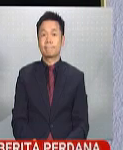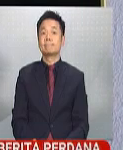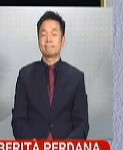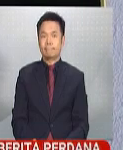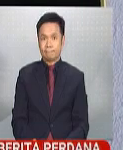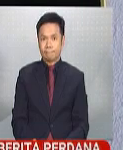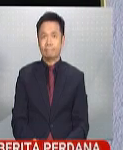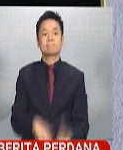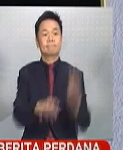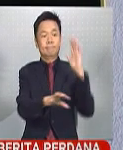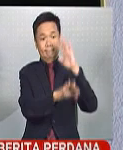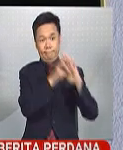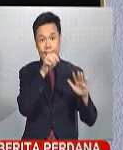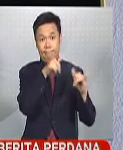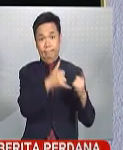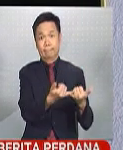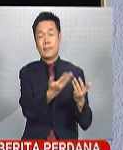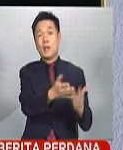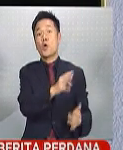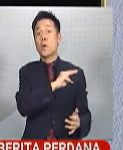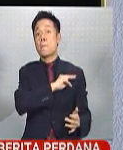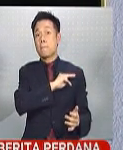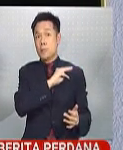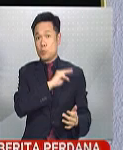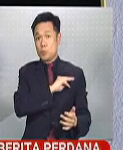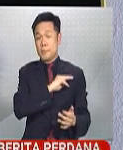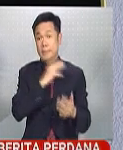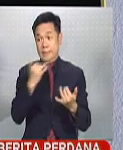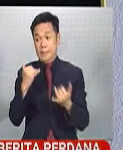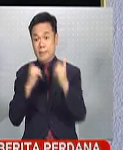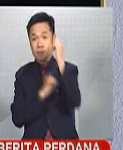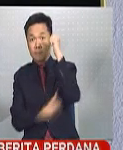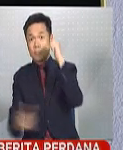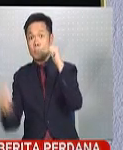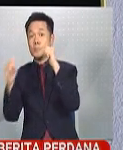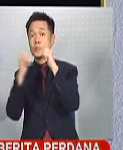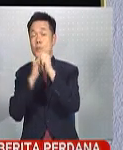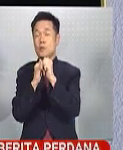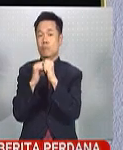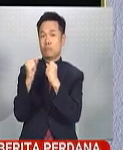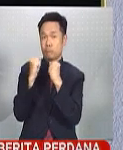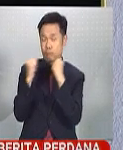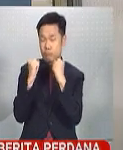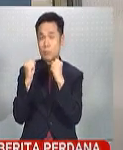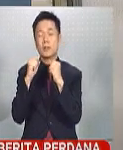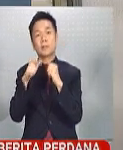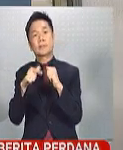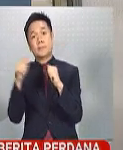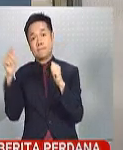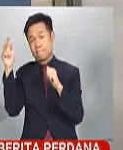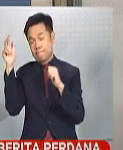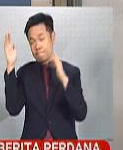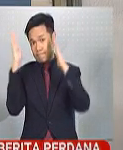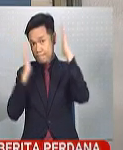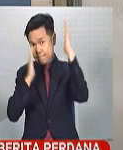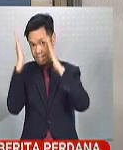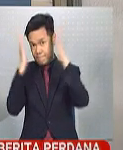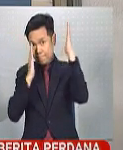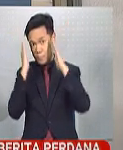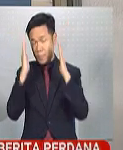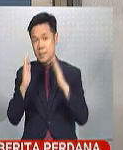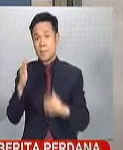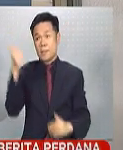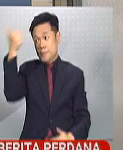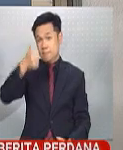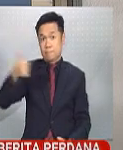Pelantikan Dato' Sri Rizal Merican itu turut mendapat perhatian Yayasan Kebajikan Atlet Kebangsaan YAKIP. Pengerusinya Dato' Nurul Arifin